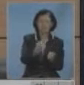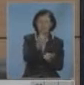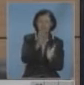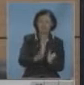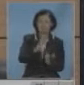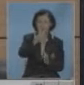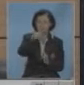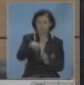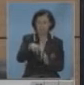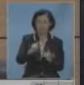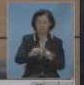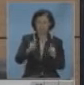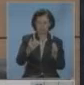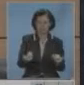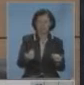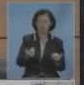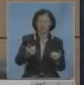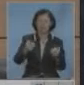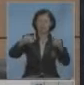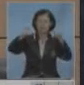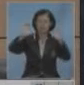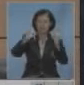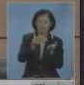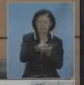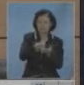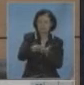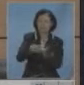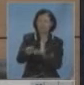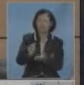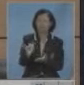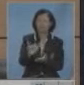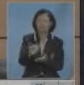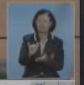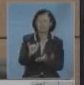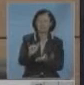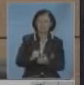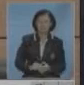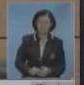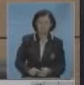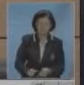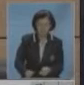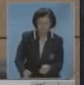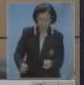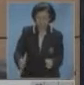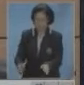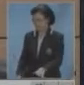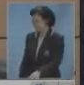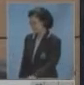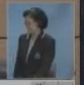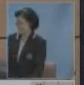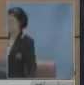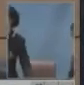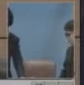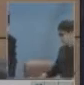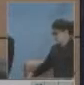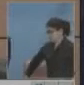จจุบันรัฐบาลยังไม่ได้จ่ายเงินค่าสงเคราะห์ศพให้กับประชาชนผู้มีรายได้น้อยจำนวน